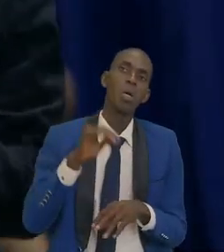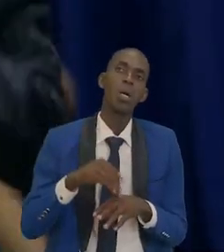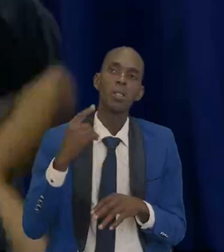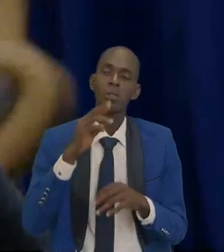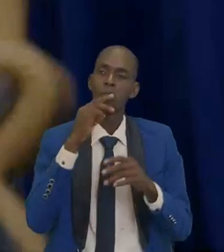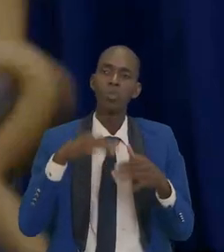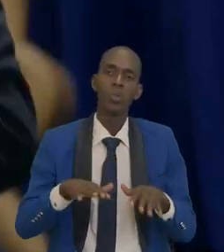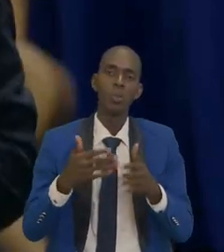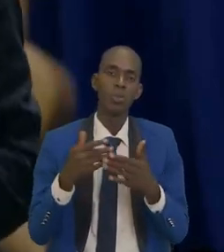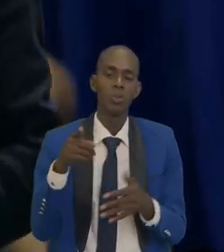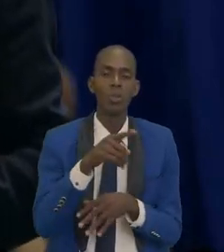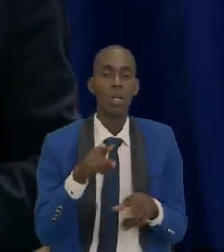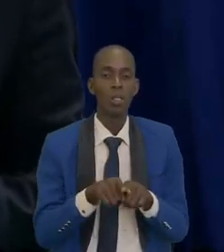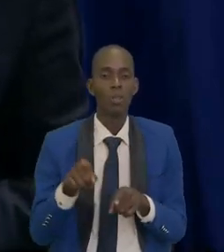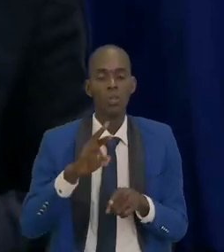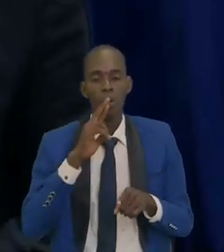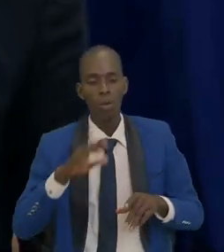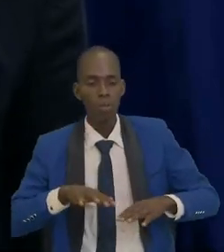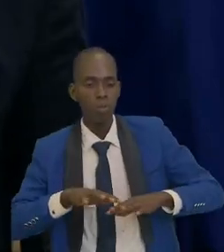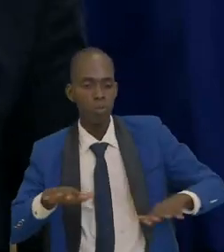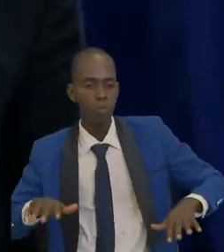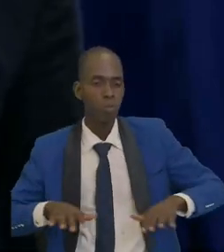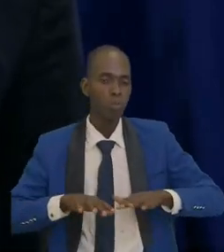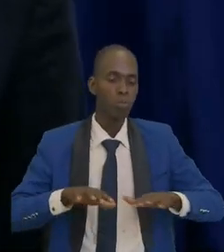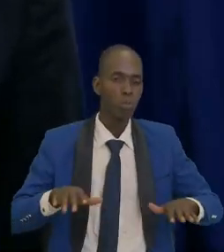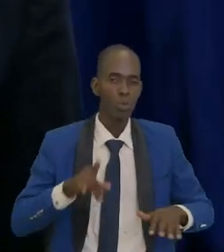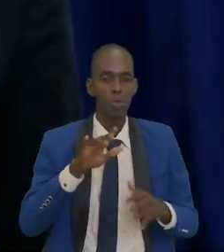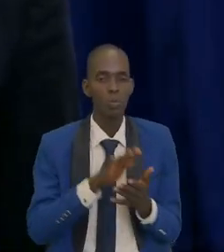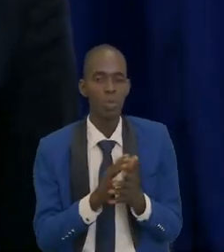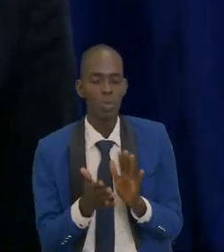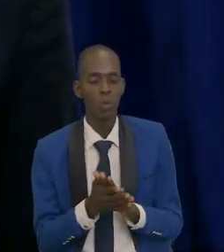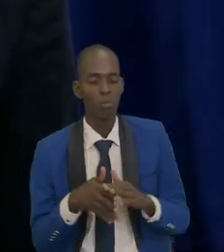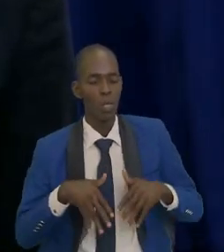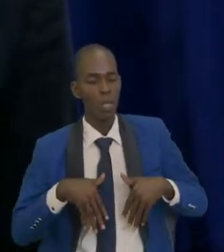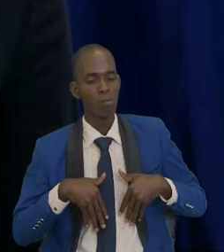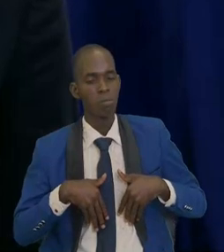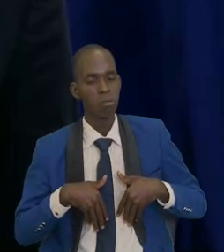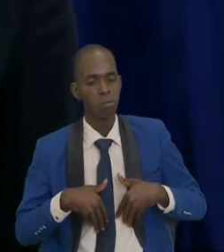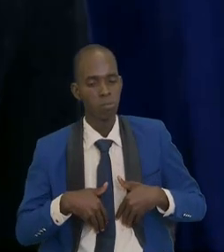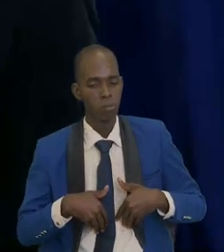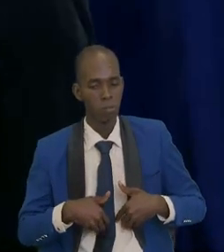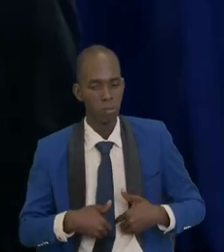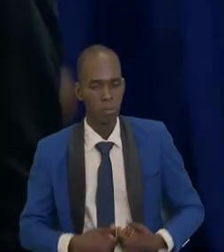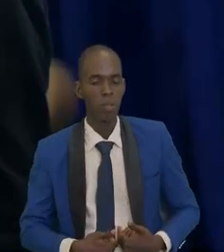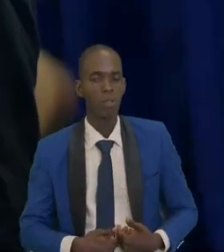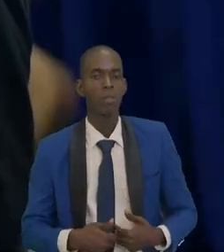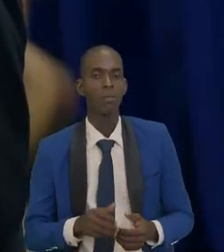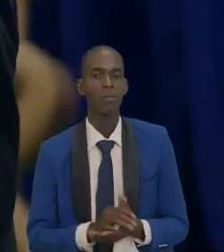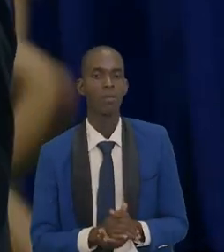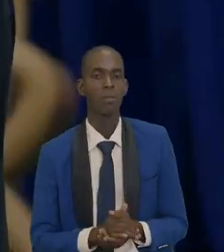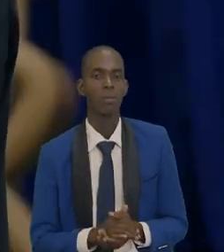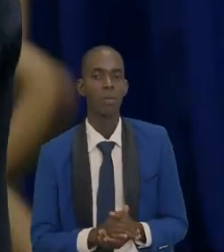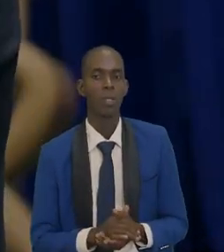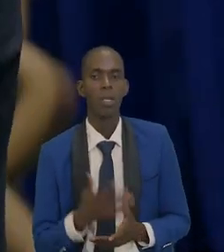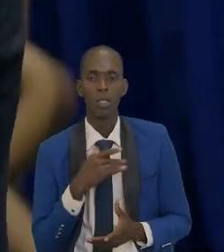qui n'a pas de foi, et tu regardes la mer devant toi comme tu nages, il est fatigué, toi aussi tu es fatigué.